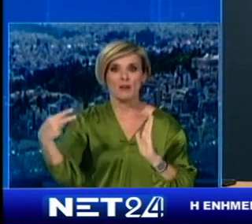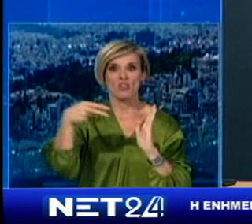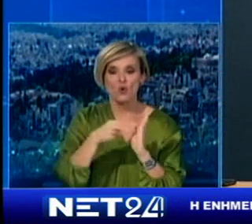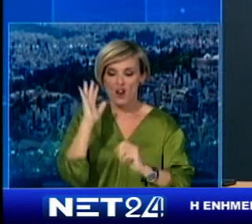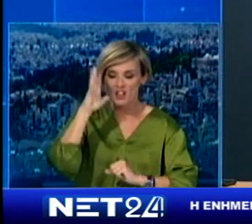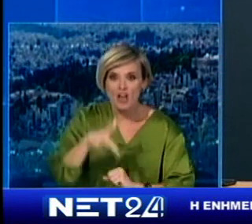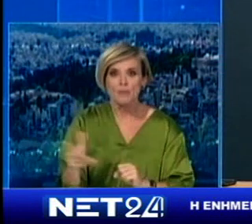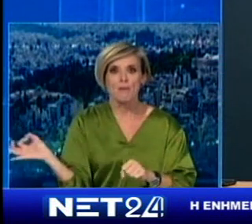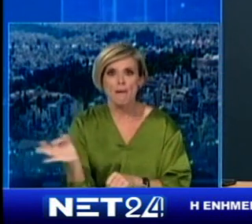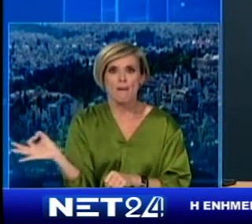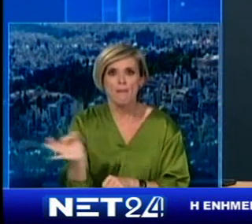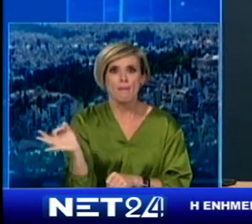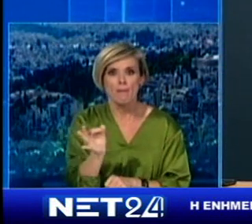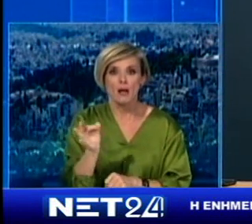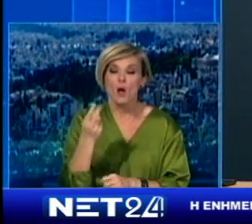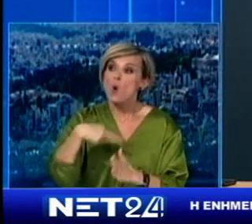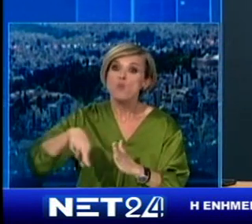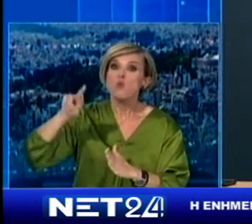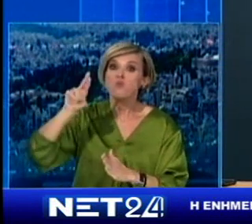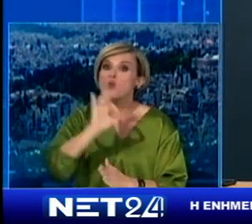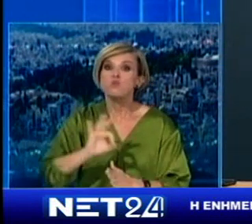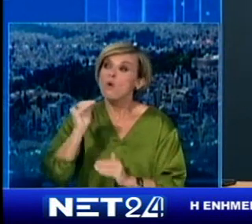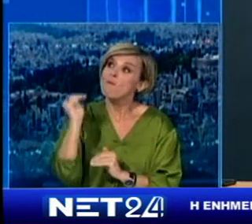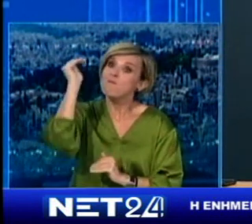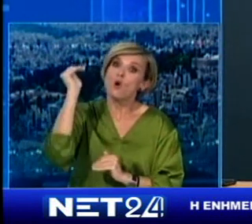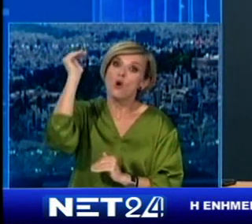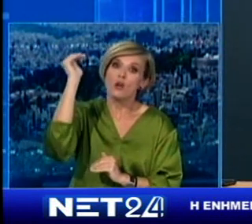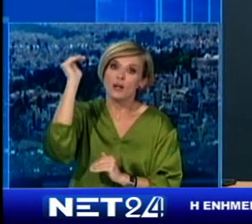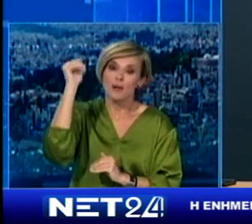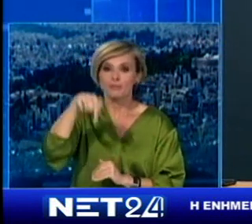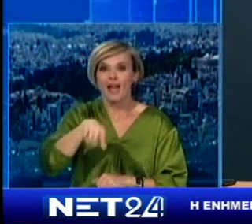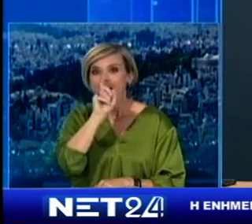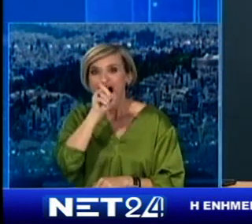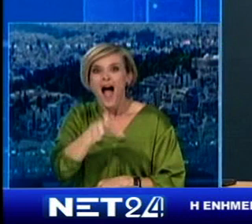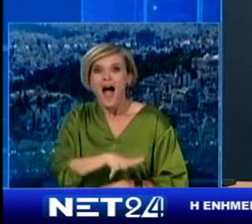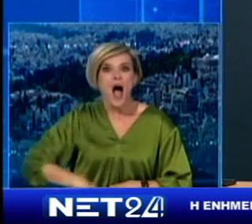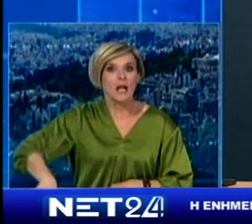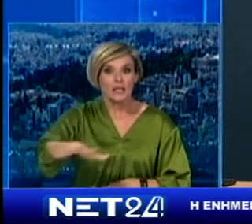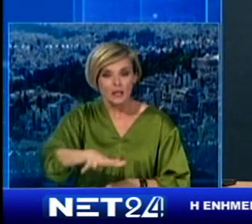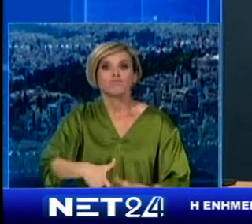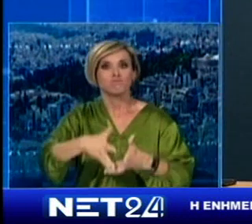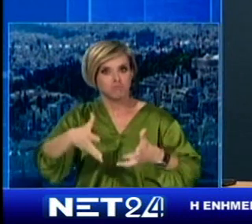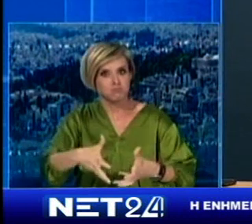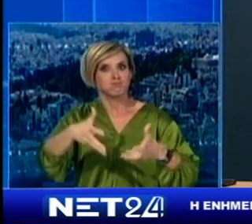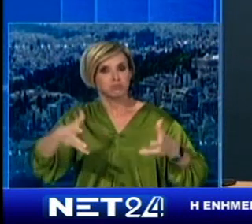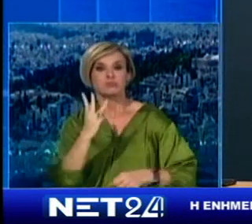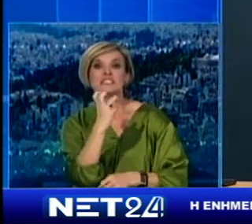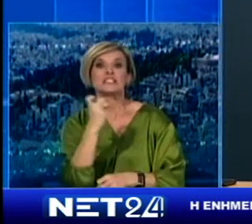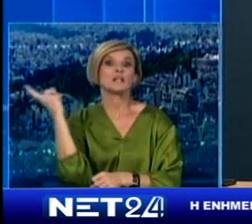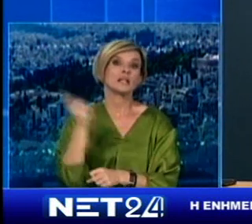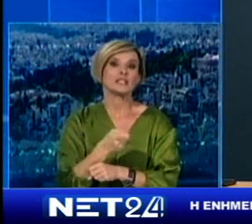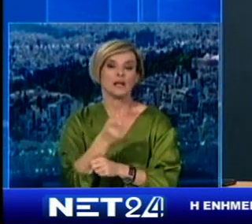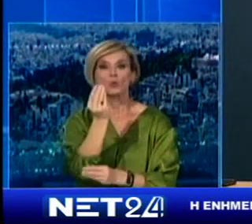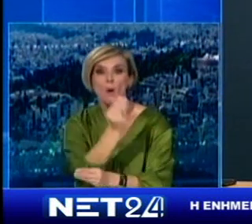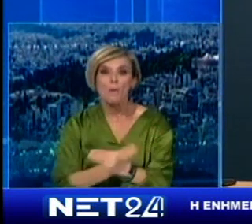μεγαλύτερη επιβάρυνση προς τα βόρεια της χώρας. Η Αττική παρουσίασε επιβάρυνση της επιδημιολογικής κατάστασης με αύξηση περίπου 30% σε